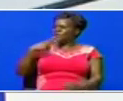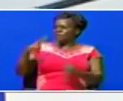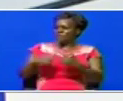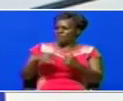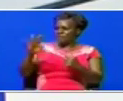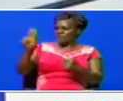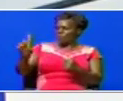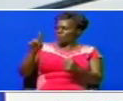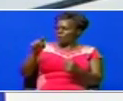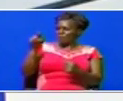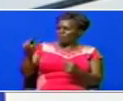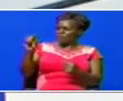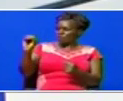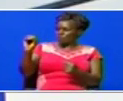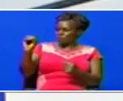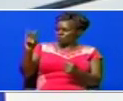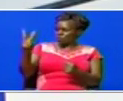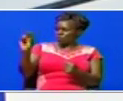4,735, 1.20%.